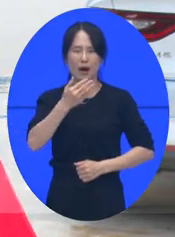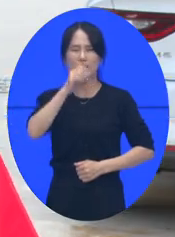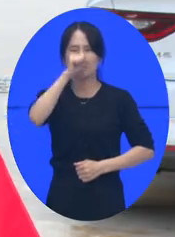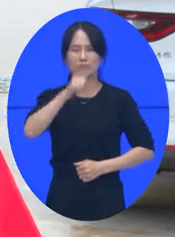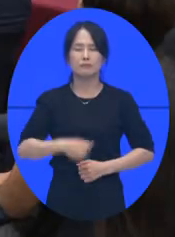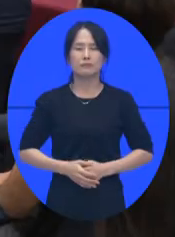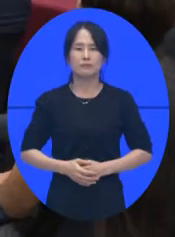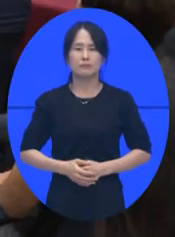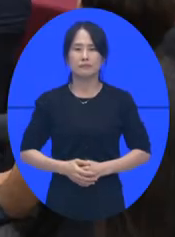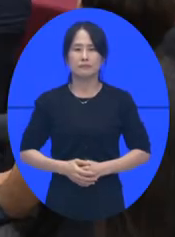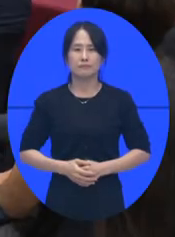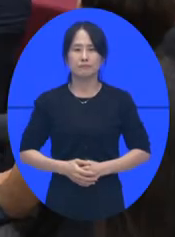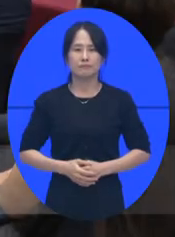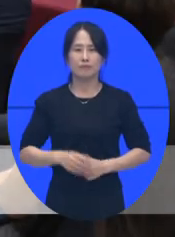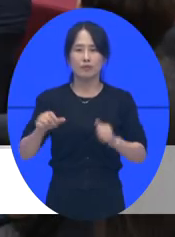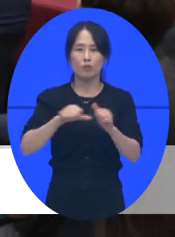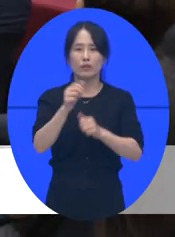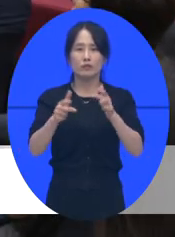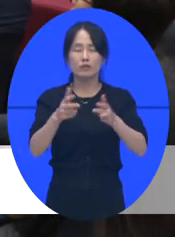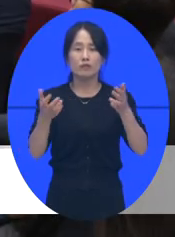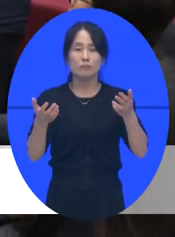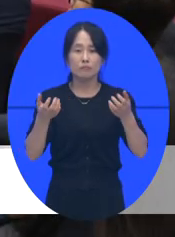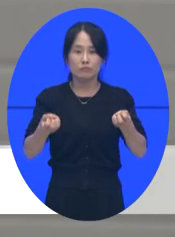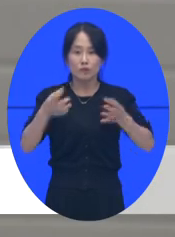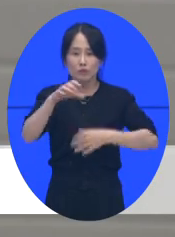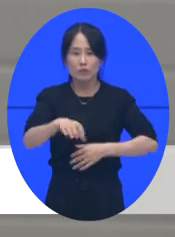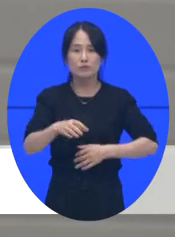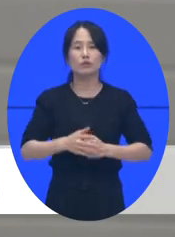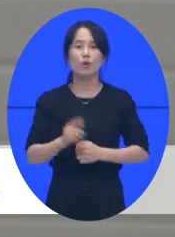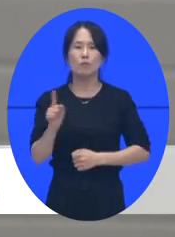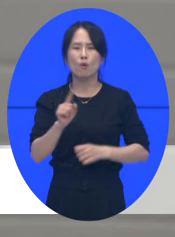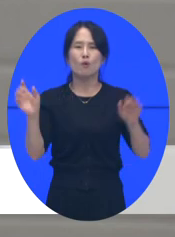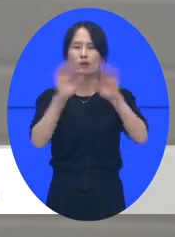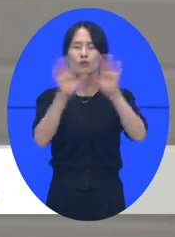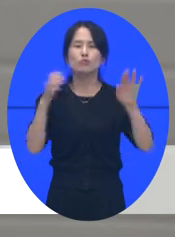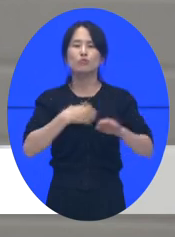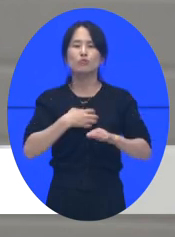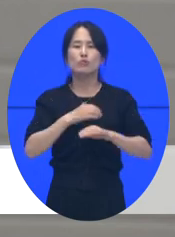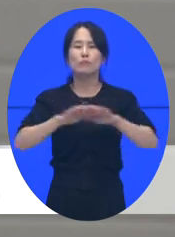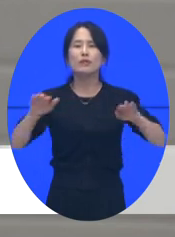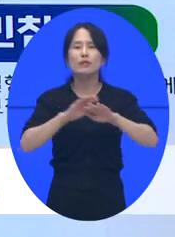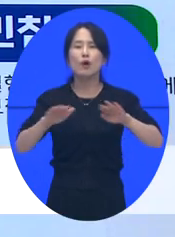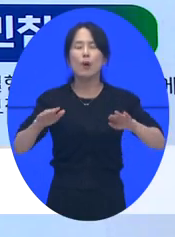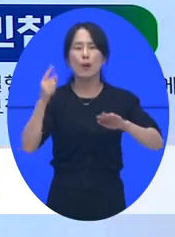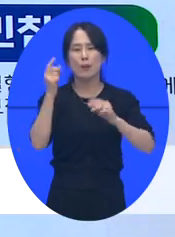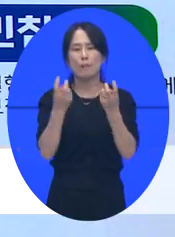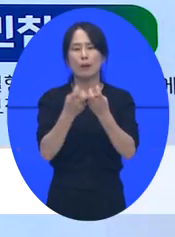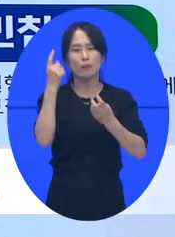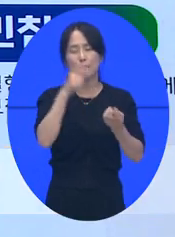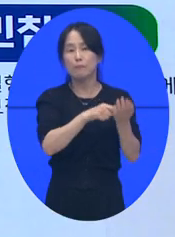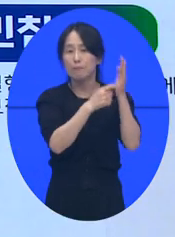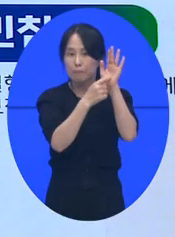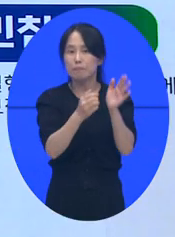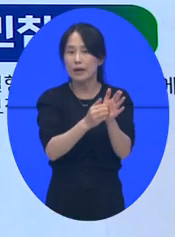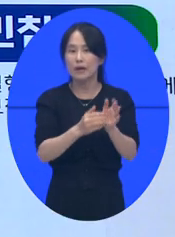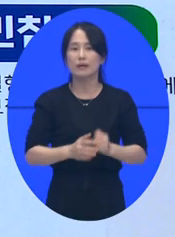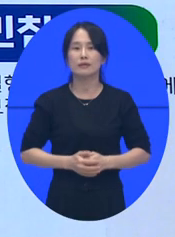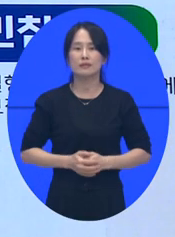있었으면 좋겠습니다. 환경산업전에서 경기도는 기후위기 대응 전략을 발표했는데 스위치 더 경기